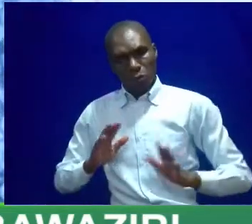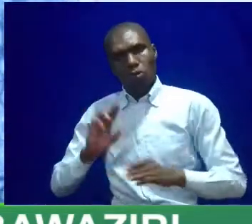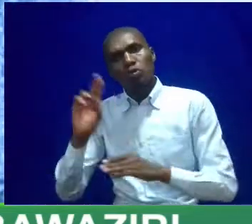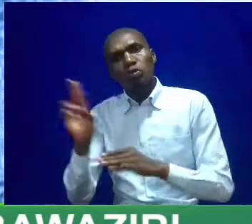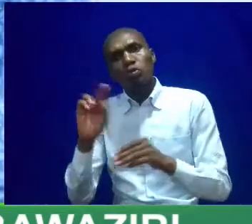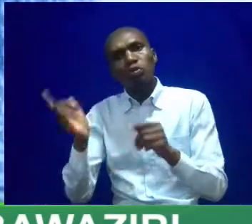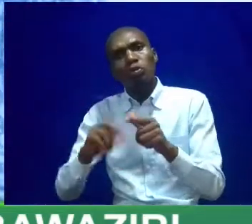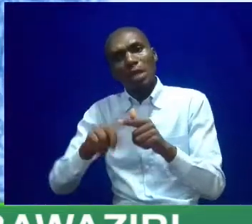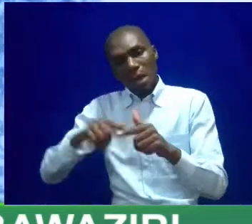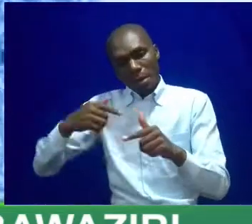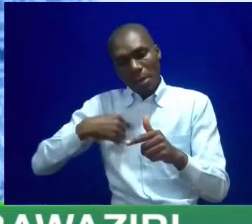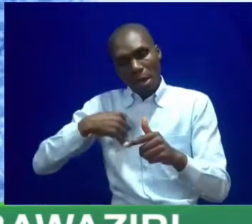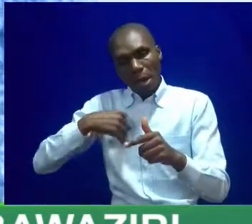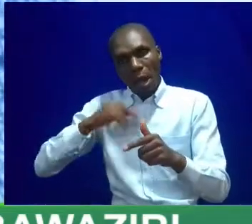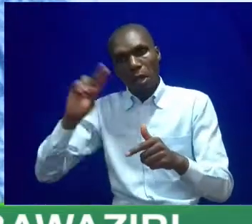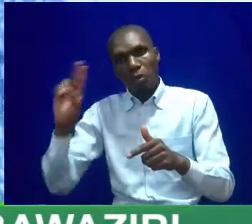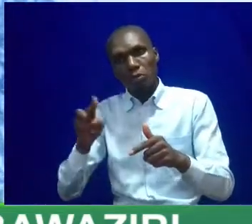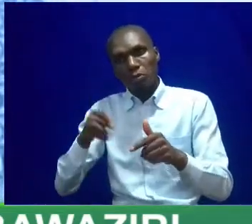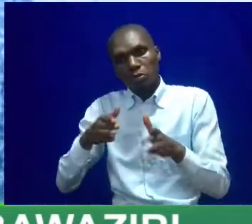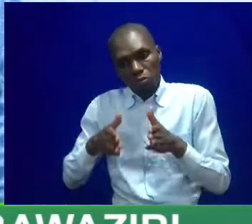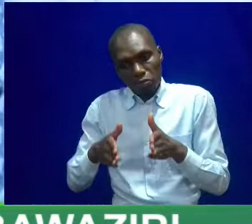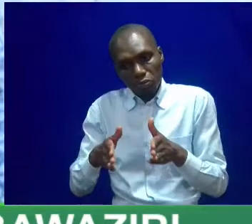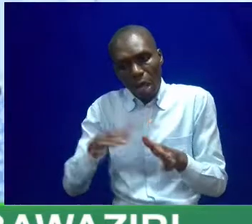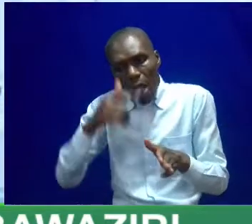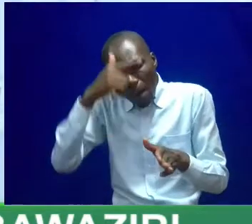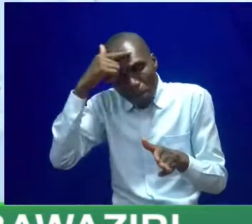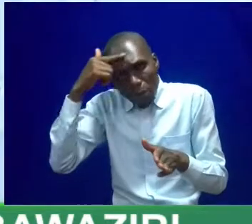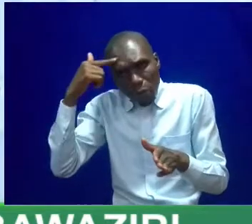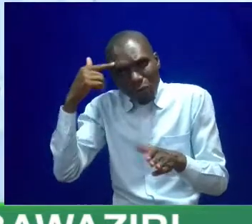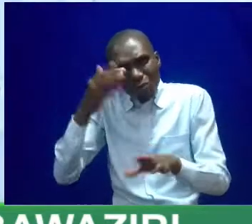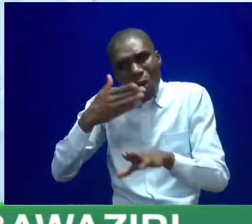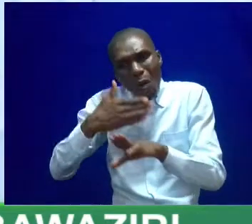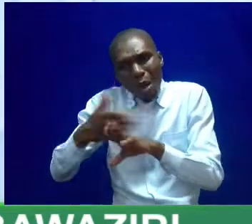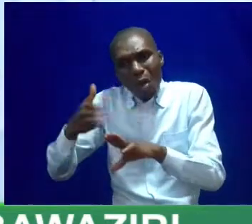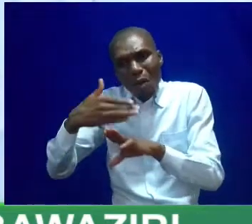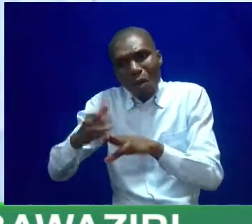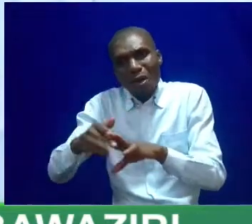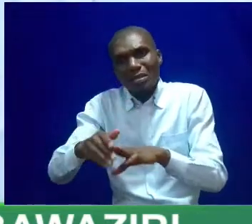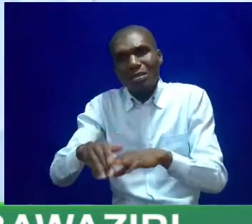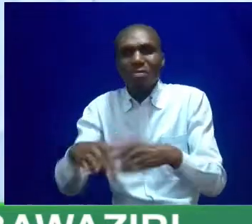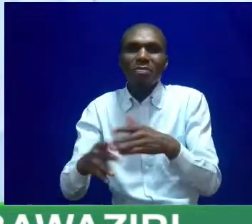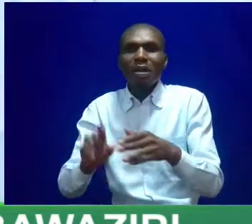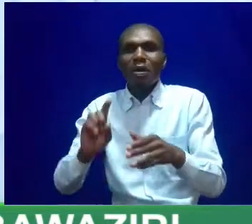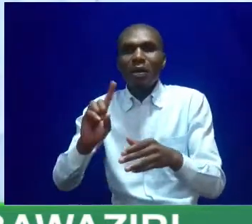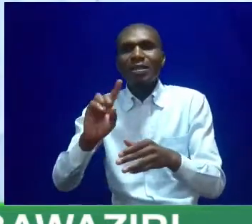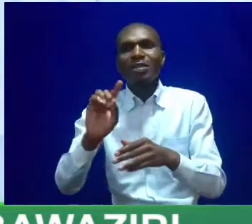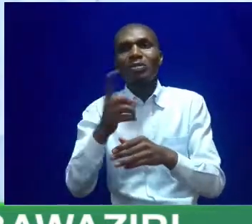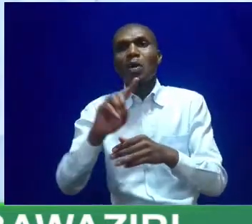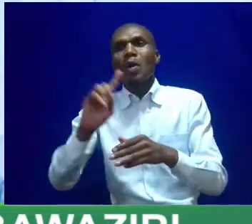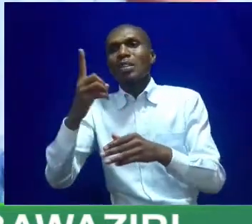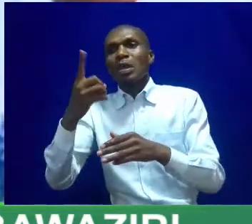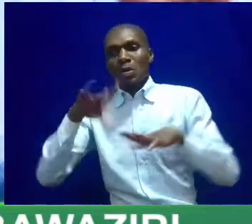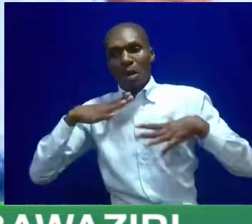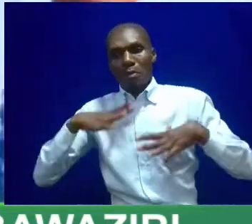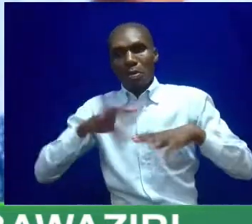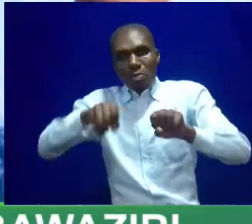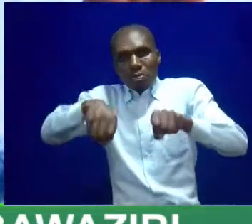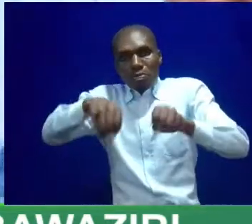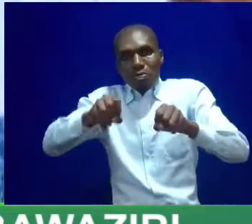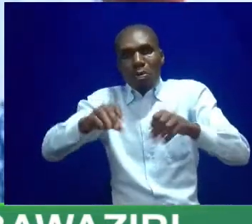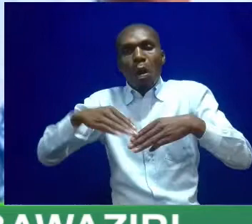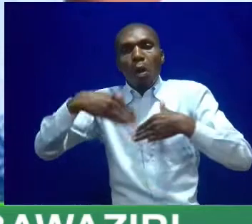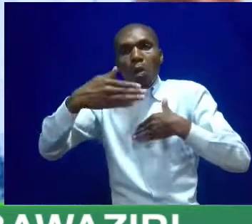tutumie barabara na makari zile zingine. Kwa sababu tunapoteza Your Excellency over 1,000 people motorists every